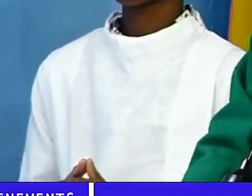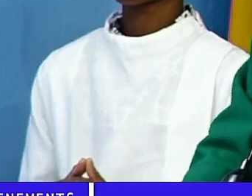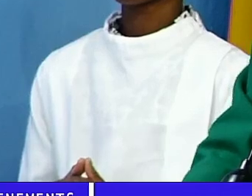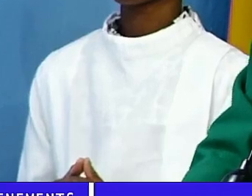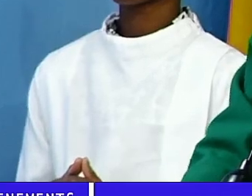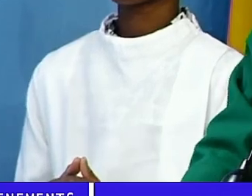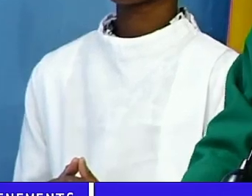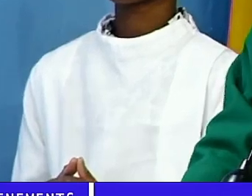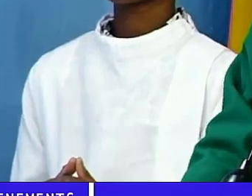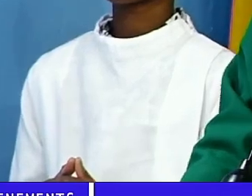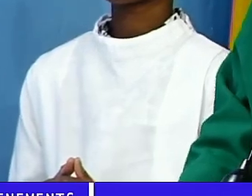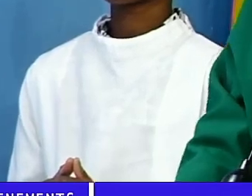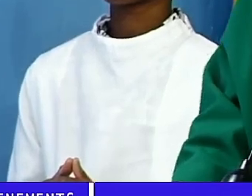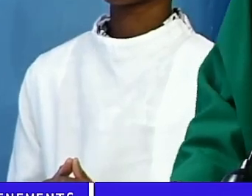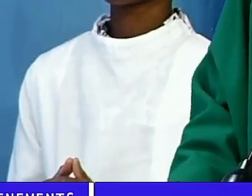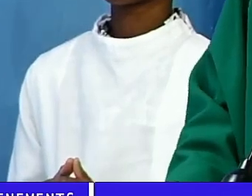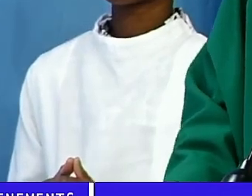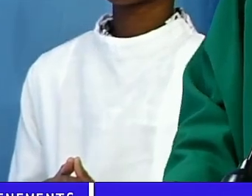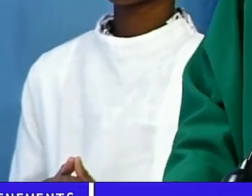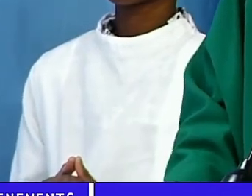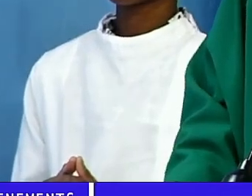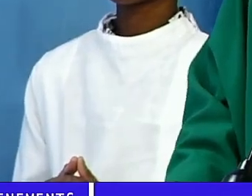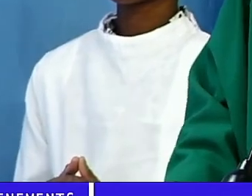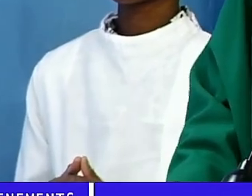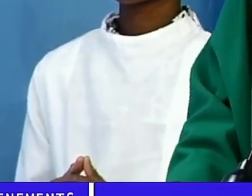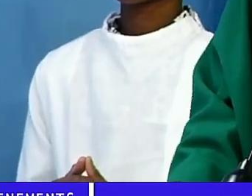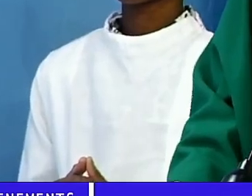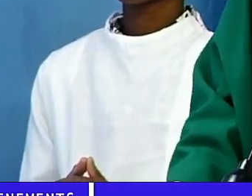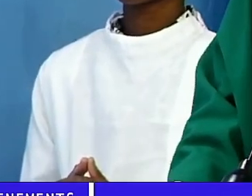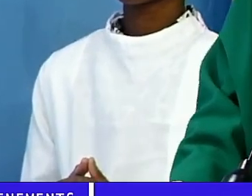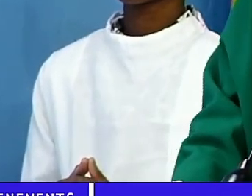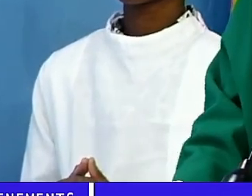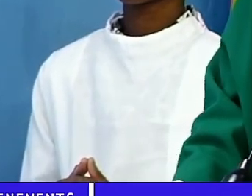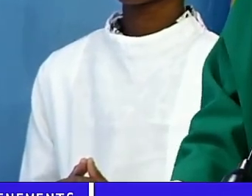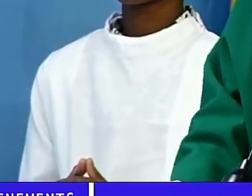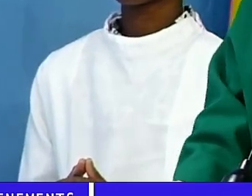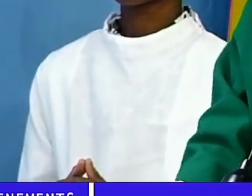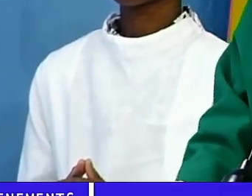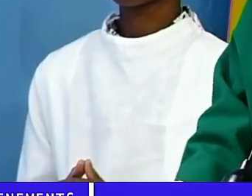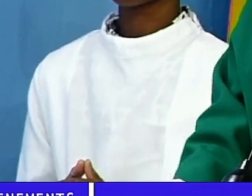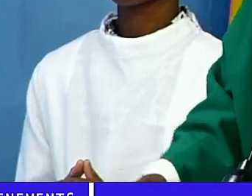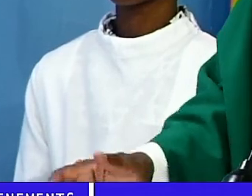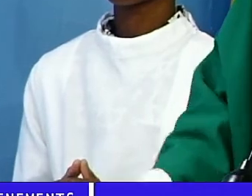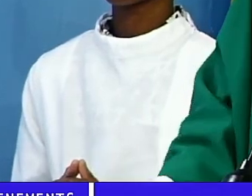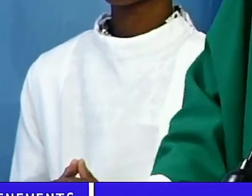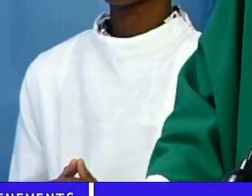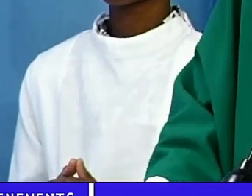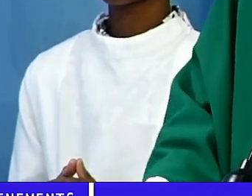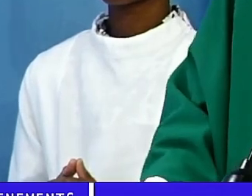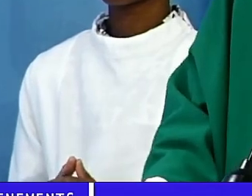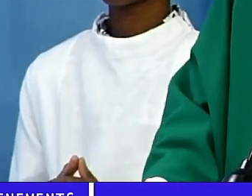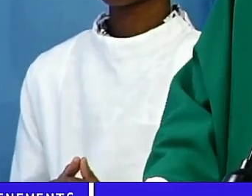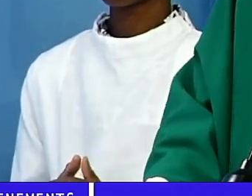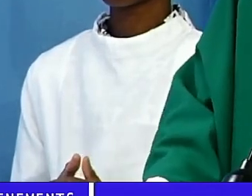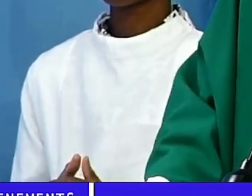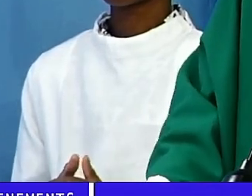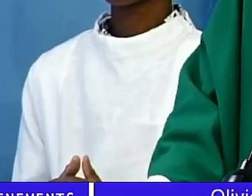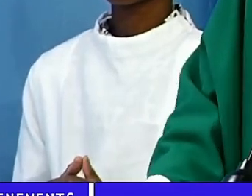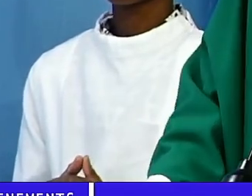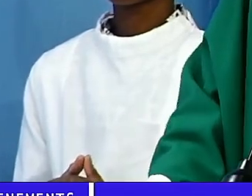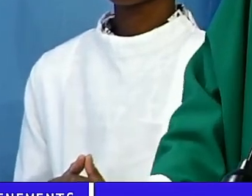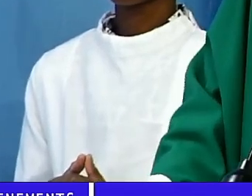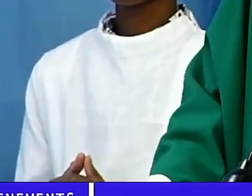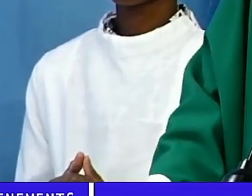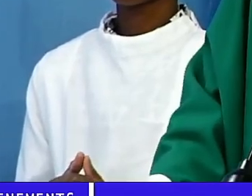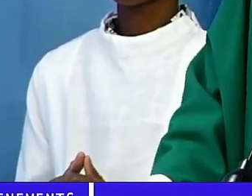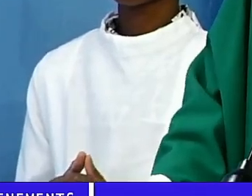nous avons fait, c'est le pas de la miséricorde et du pardon. Nous allons demander, bon Dieu, pardon pour faiblesse nous. Yo.